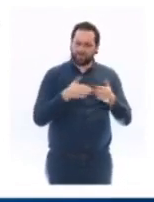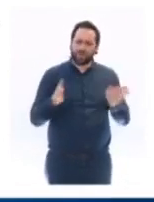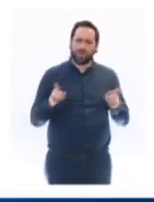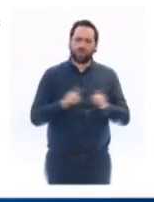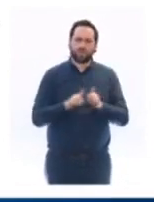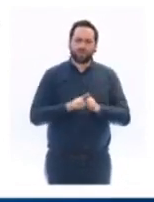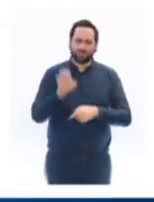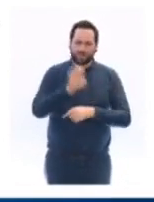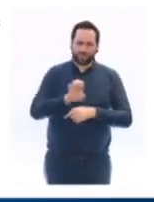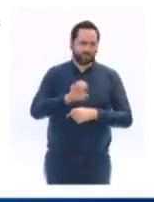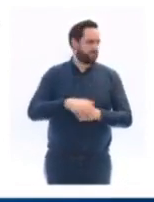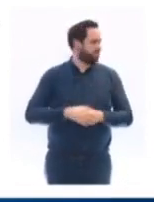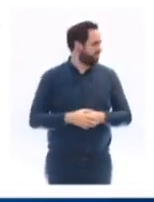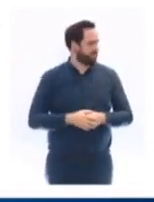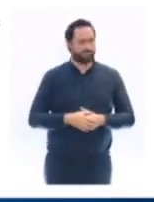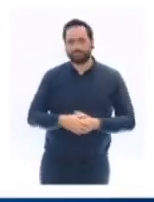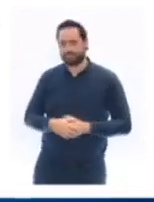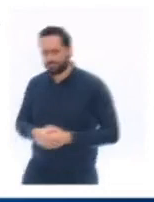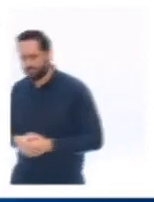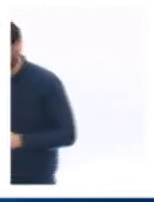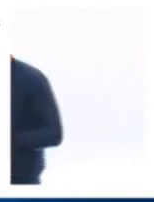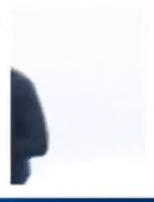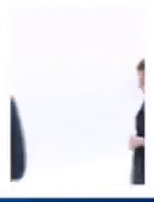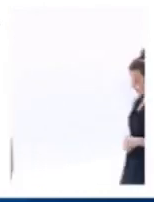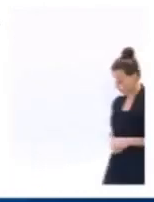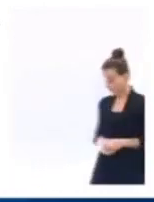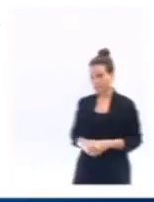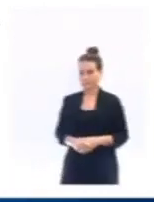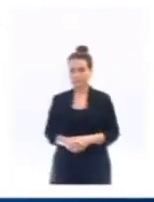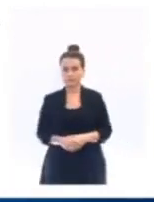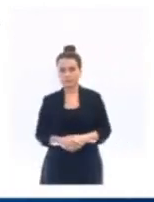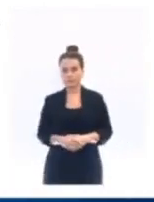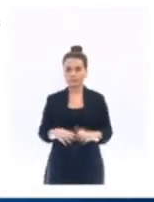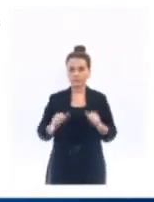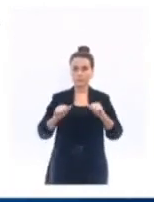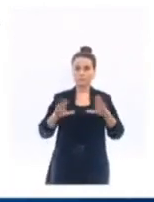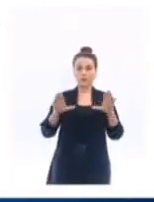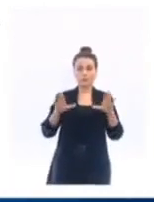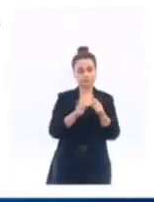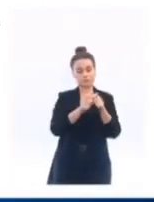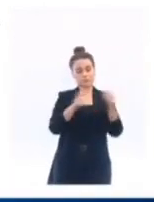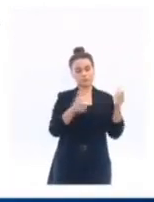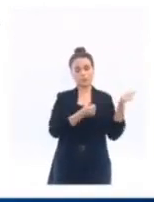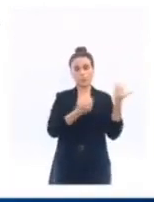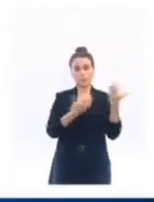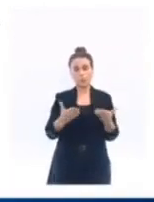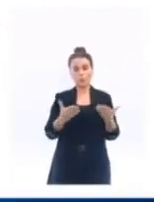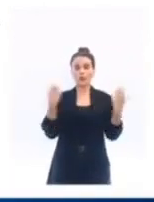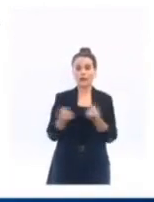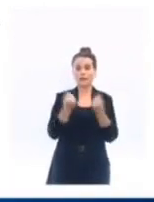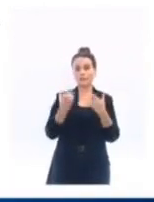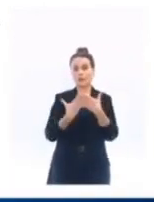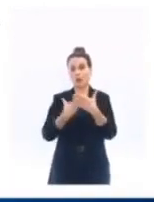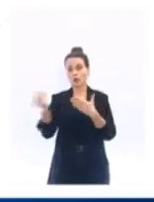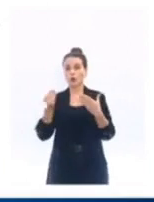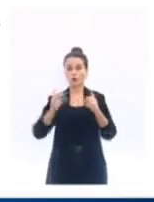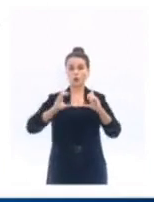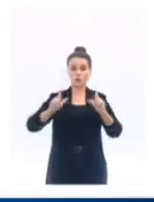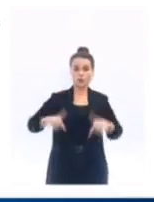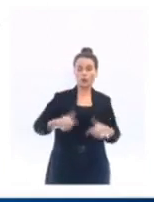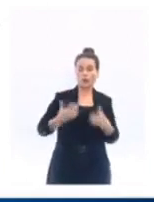qui proposent des activités extrascolaires, sportives ou artistiques, comme les conservatoires ou les clubs de